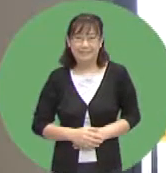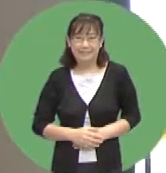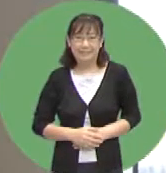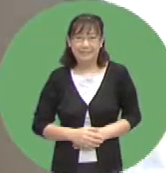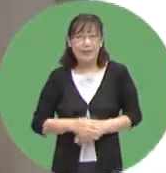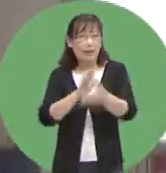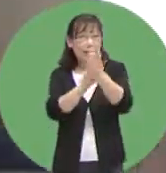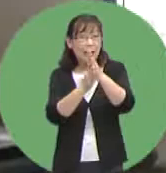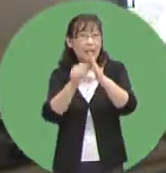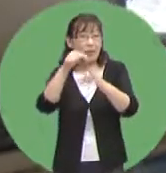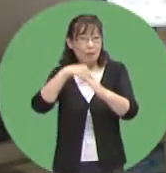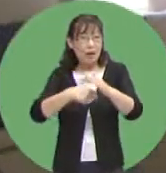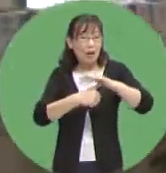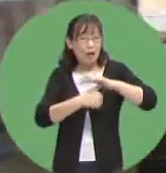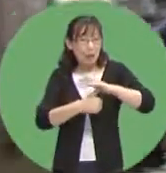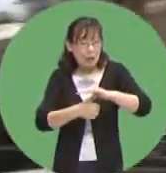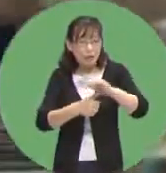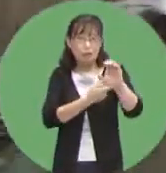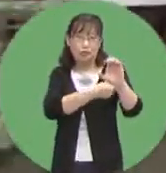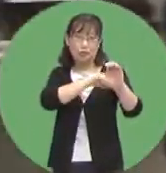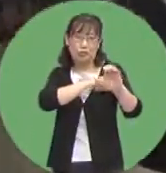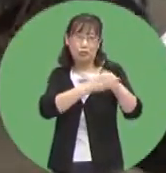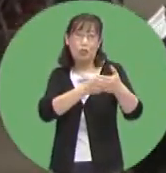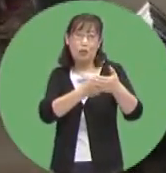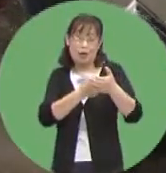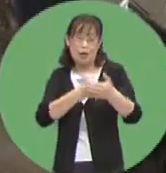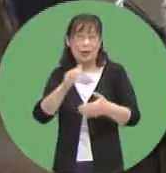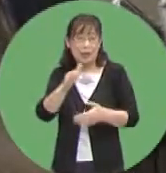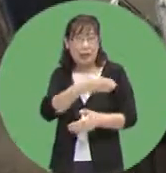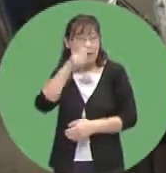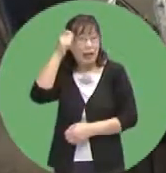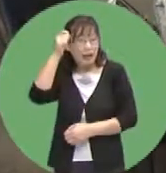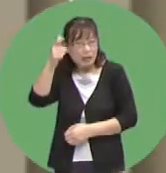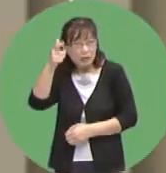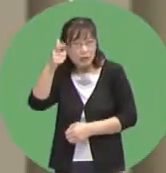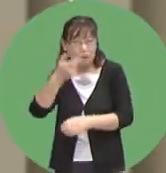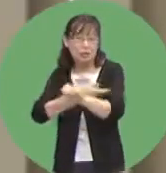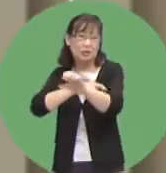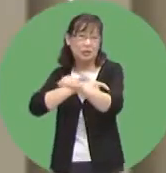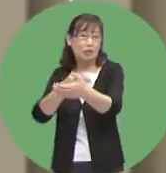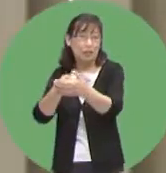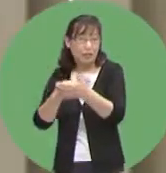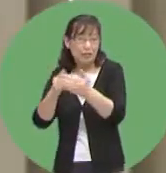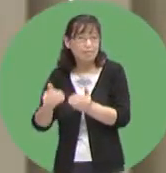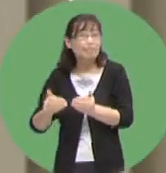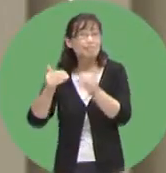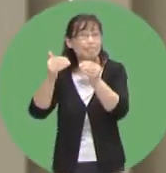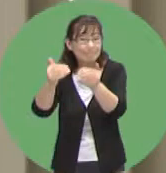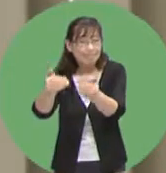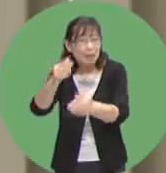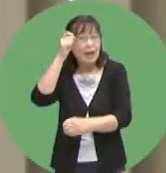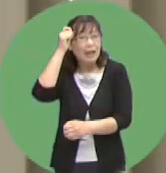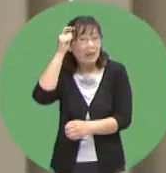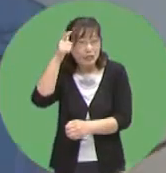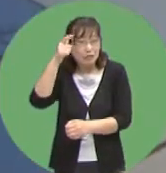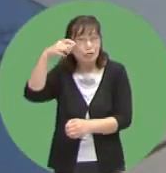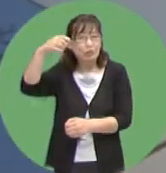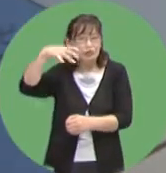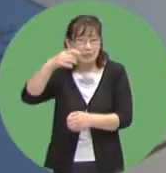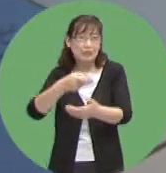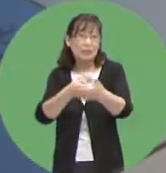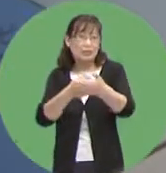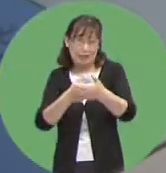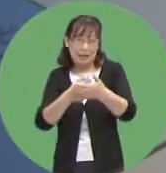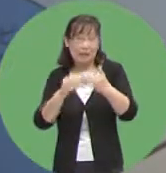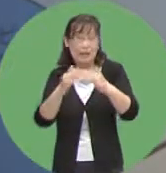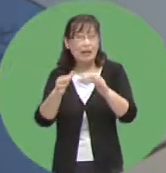また県では我慢する省エネから賢い省エネへと一歩踏み出して、賢く節電し家計にも優